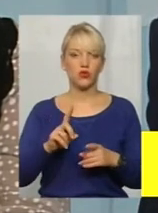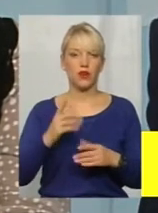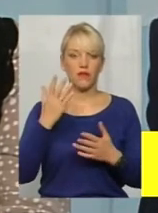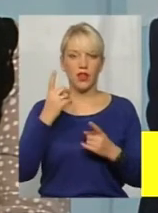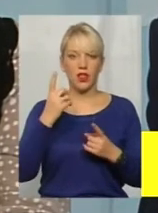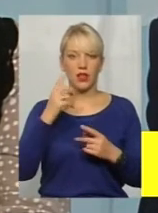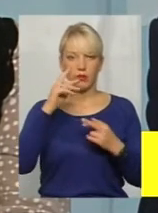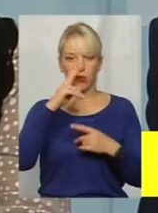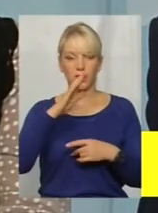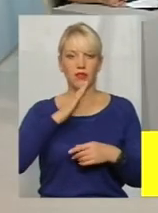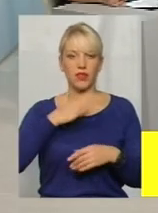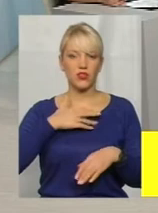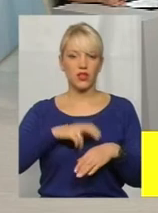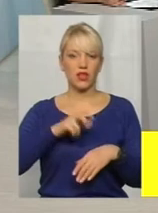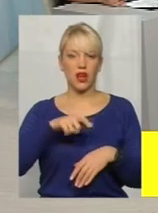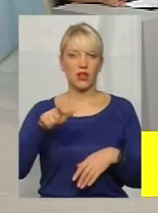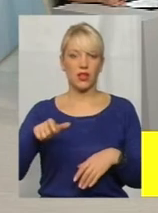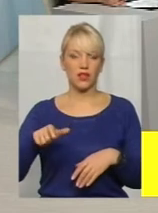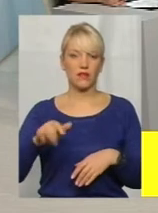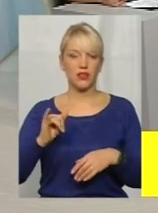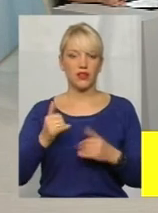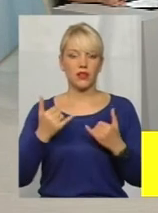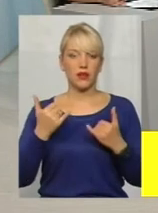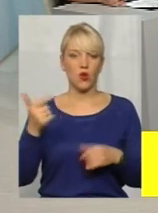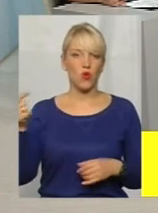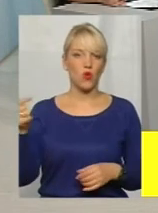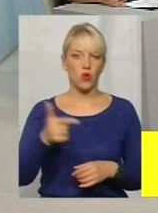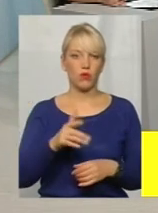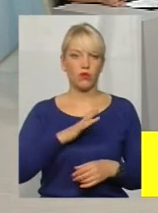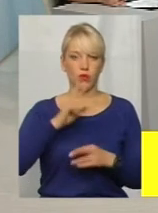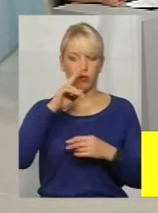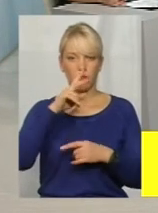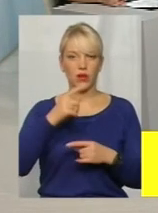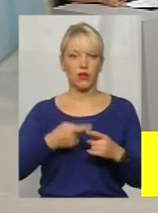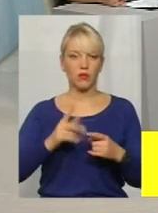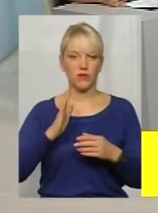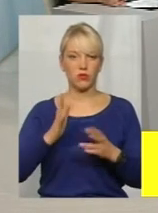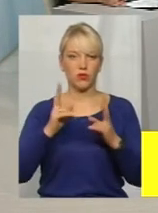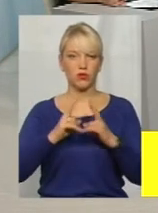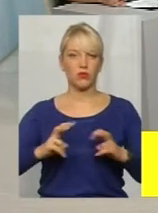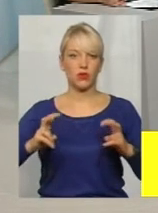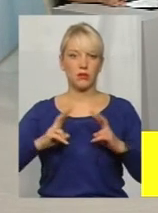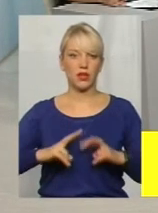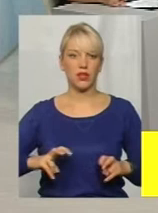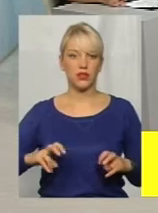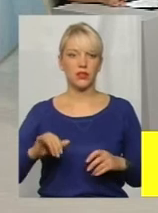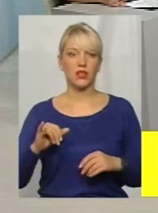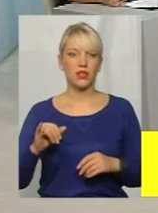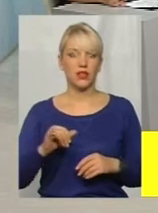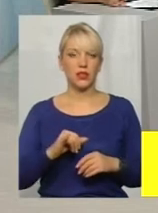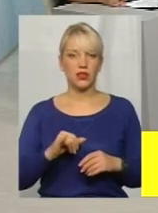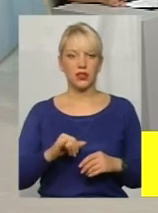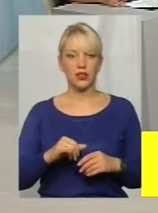помилки наших лікарів і далі грубі помилки, ми в цьому розберемося. І